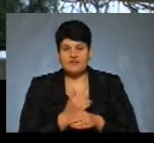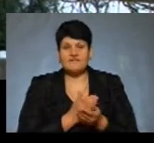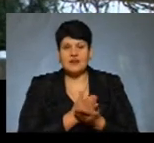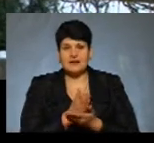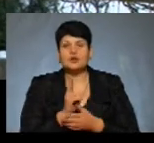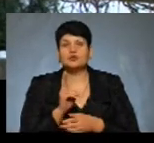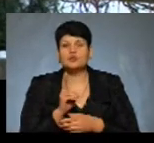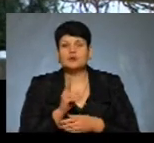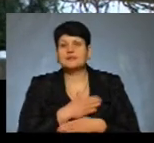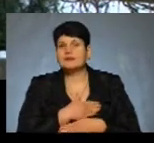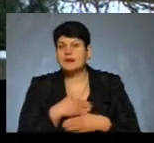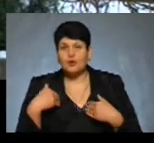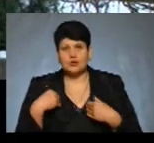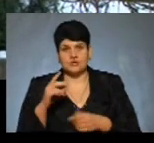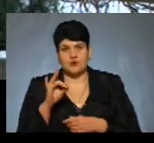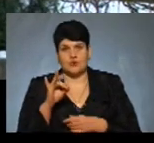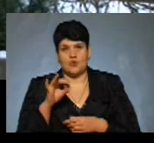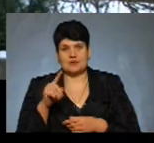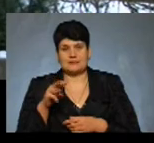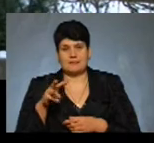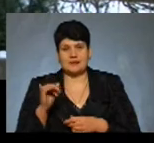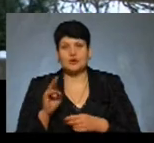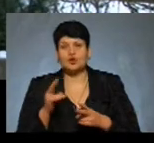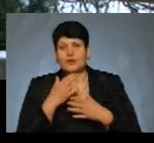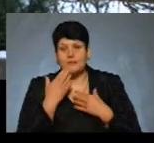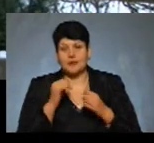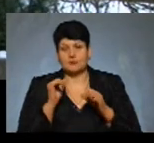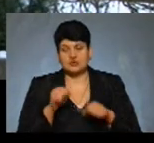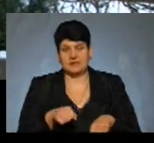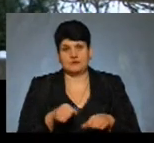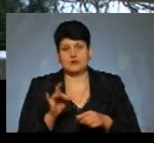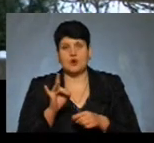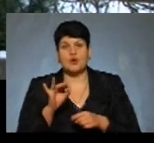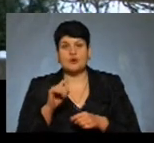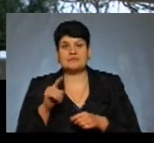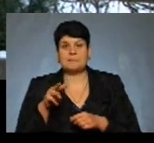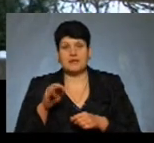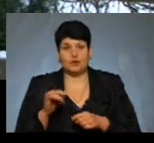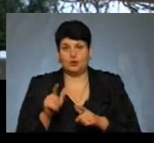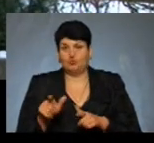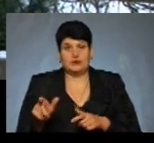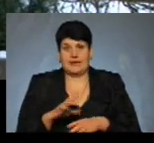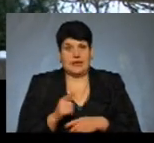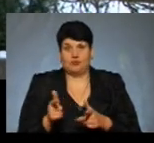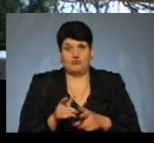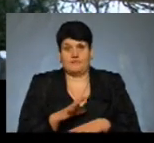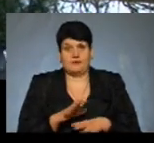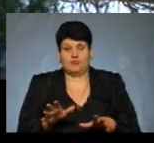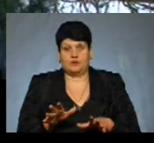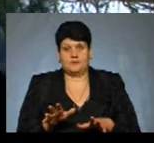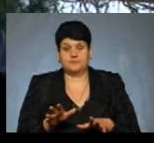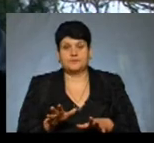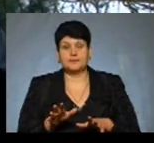які не хочуть розмитись, і ті, які не мають фізичної можливості розмитнювати своє авто. Ну, люди не готові були. Вони готові були те, що ми